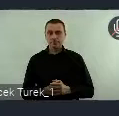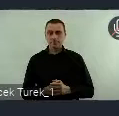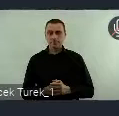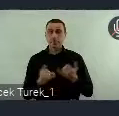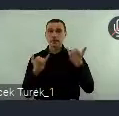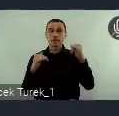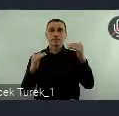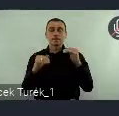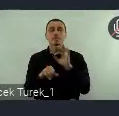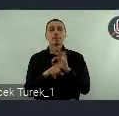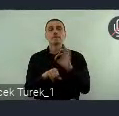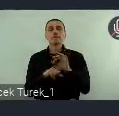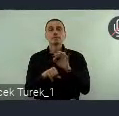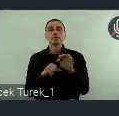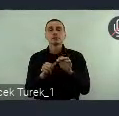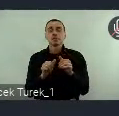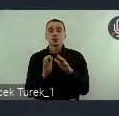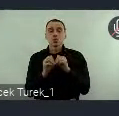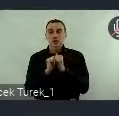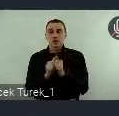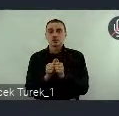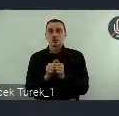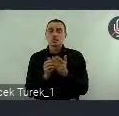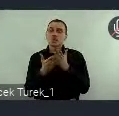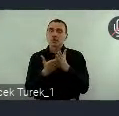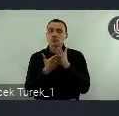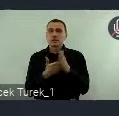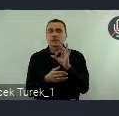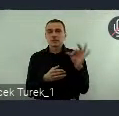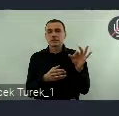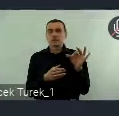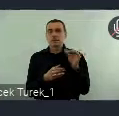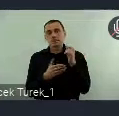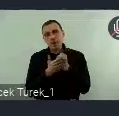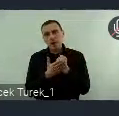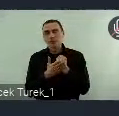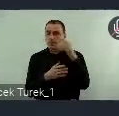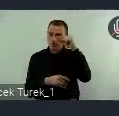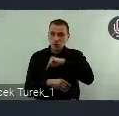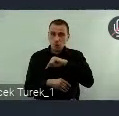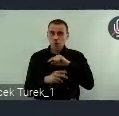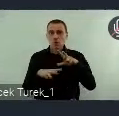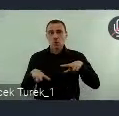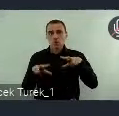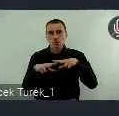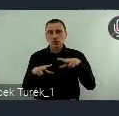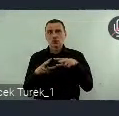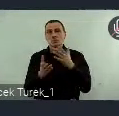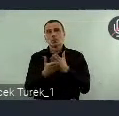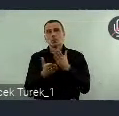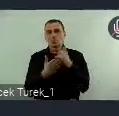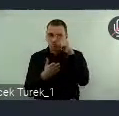projekt zadanie przewiduje prowadzenie poradnictwa specjalistycznego poradnictwa prawnego psychologicznego rodzinnego pomocy psychospołecznej